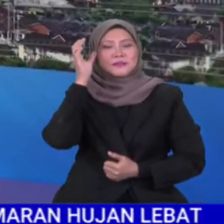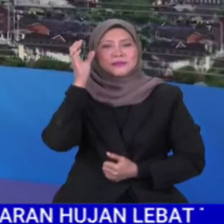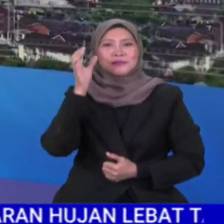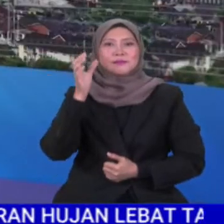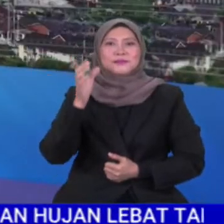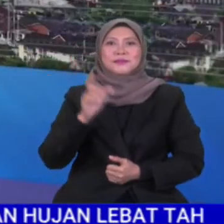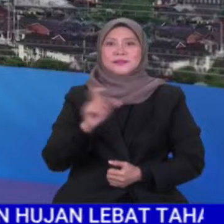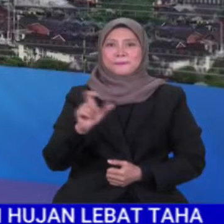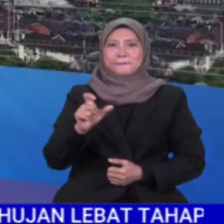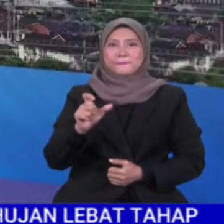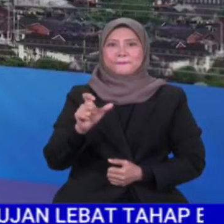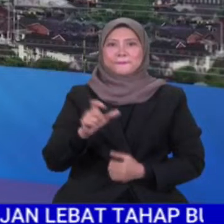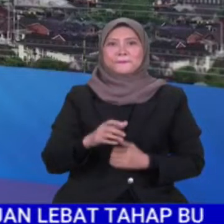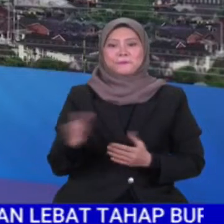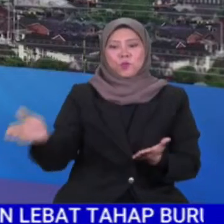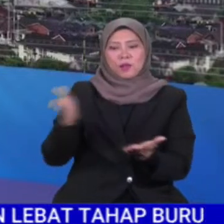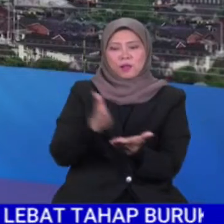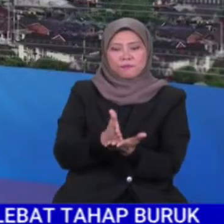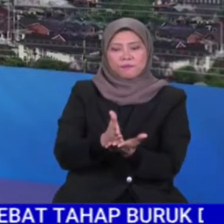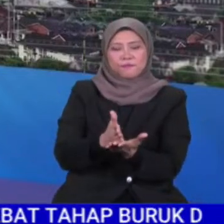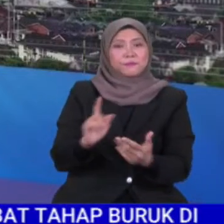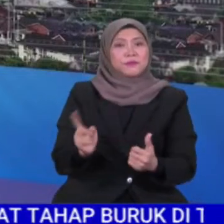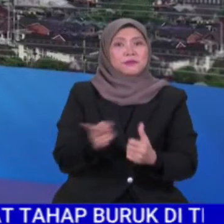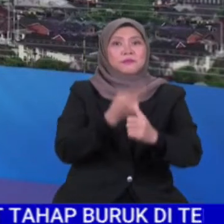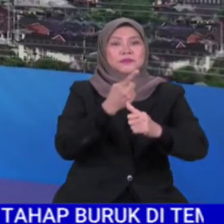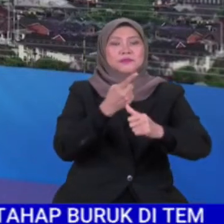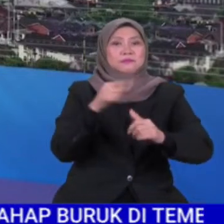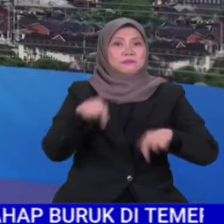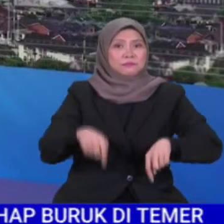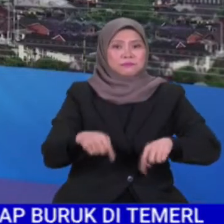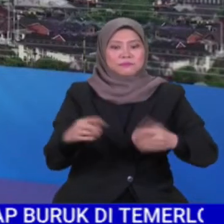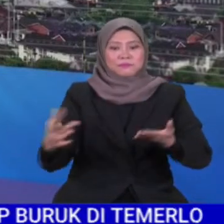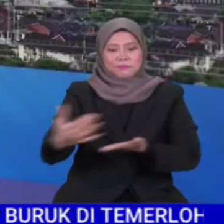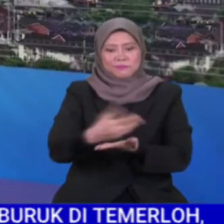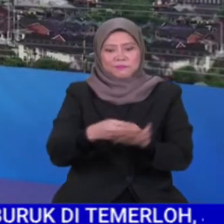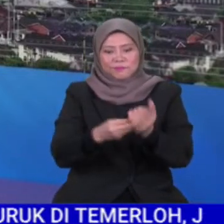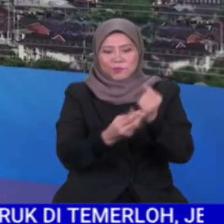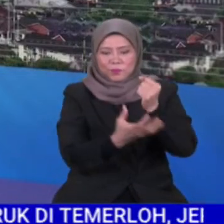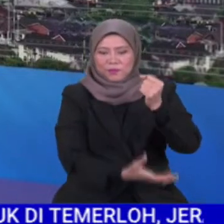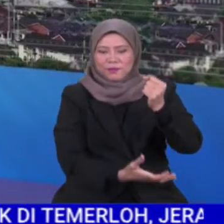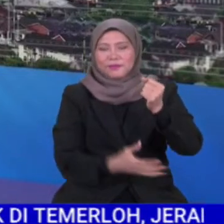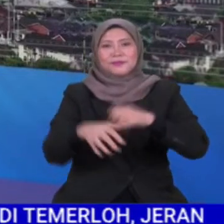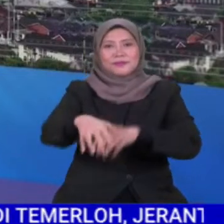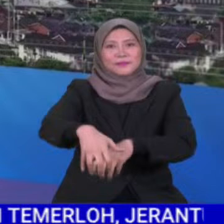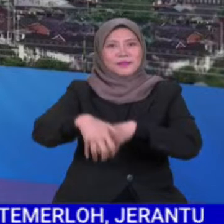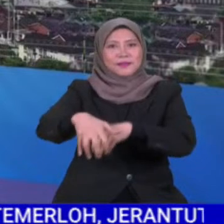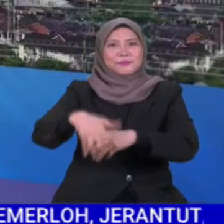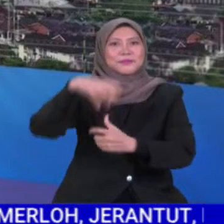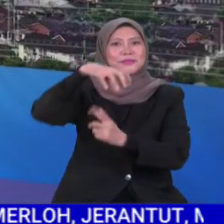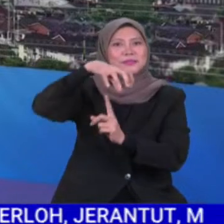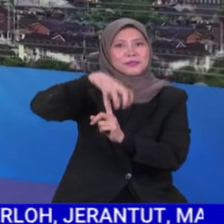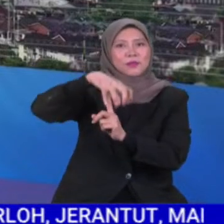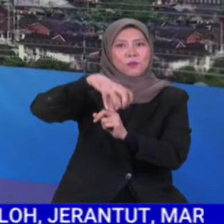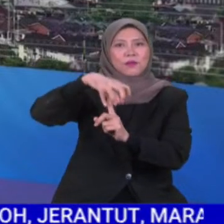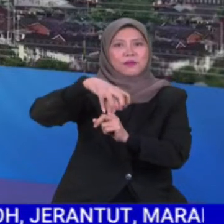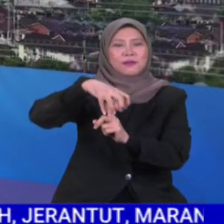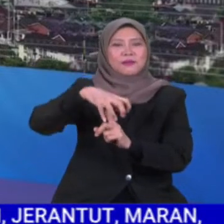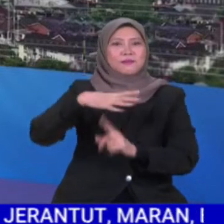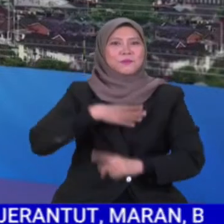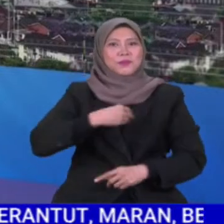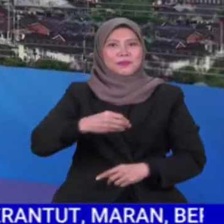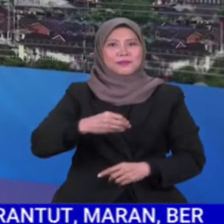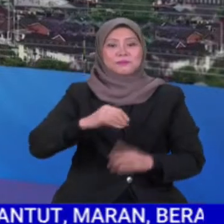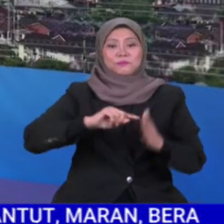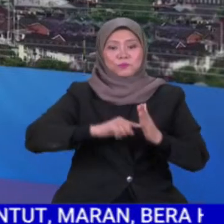Makma Kelantan, persatuan mualaf pertama di negara ini yang menjana pendapatan menerusi tanaman cendawan tiram putih. Sejak diusahakan